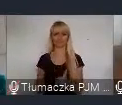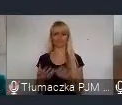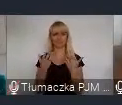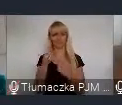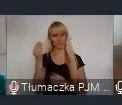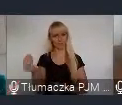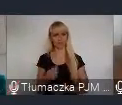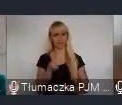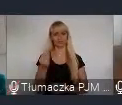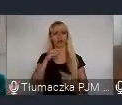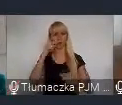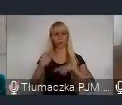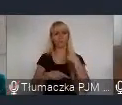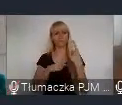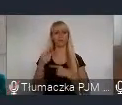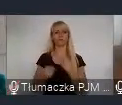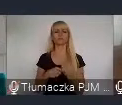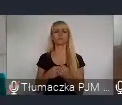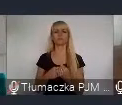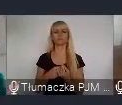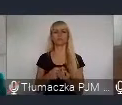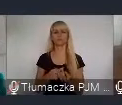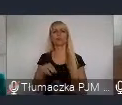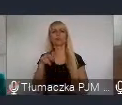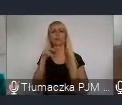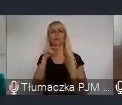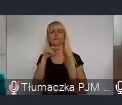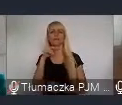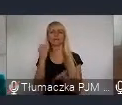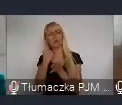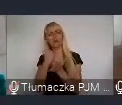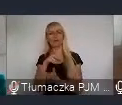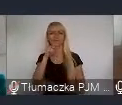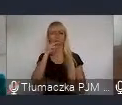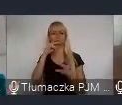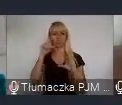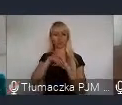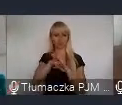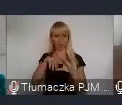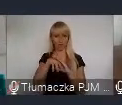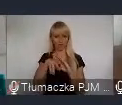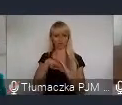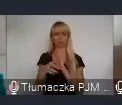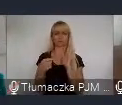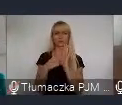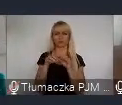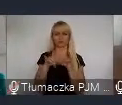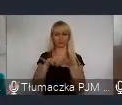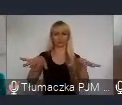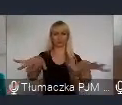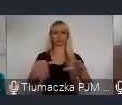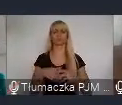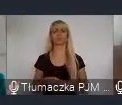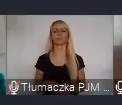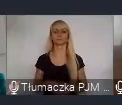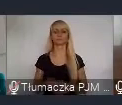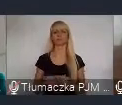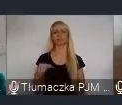infrastrukturą wodno-ściekową. Jak Państwo wiecie, takim dokumentem, który na poziomie kraju reguluje realizację